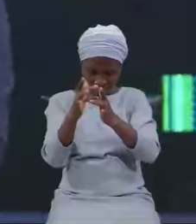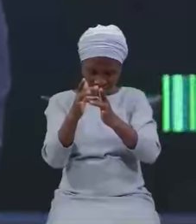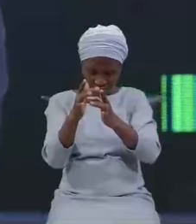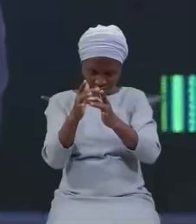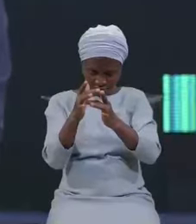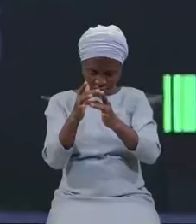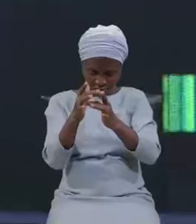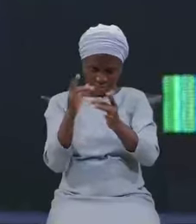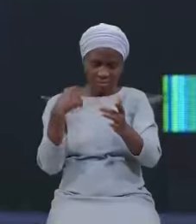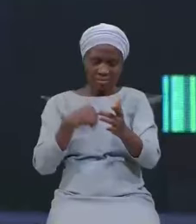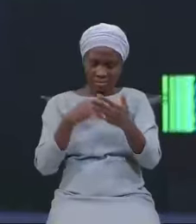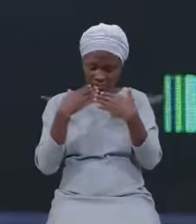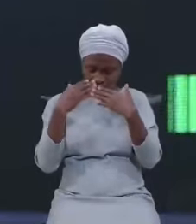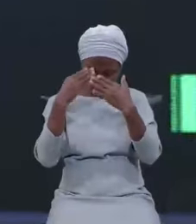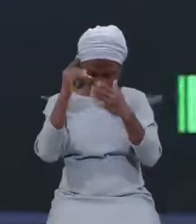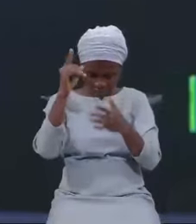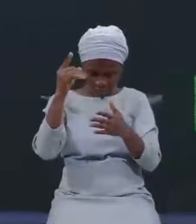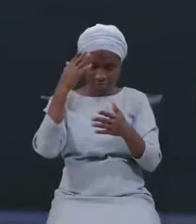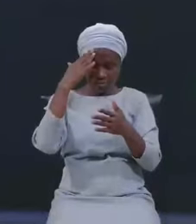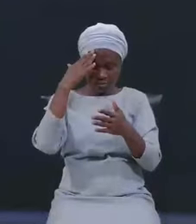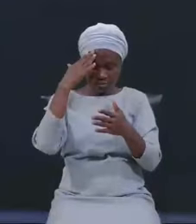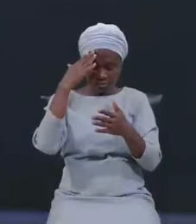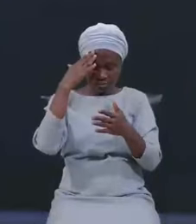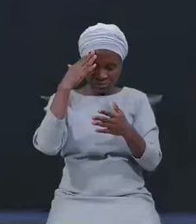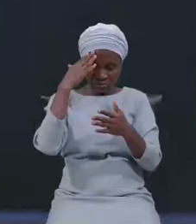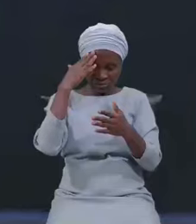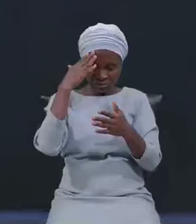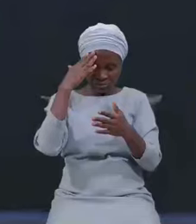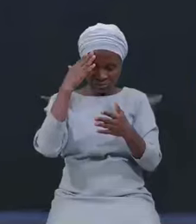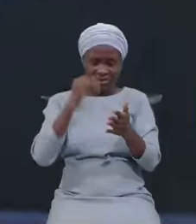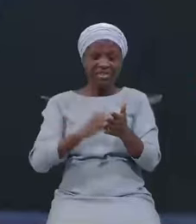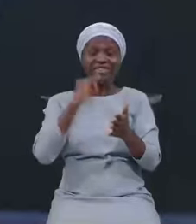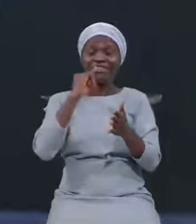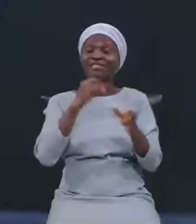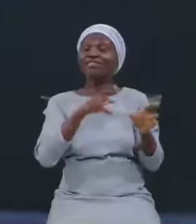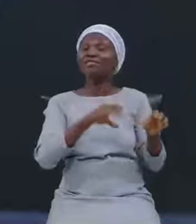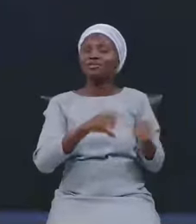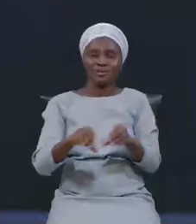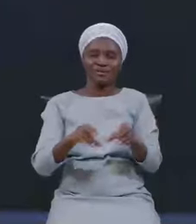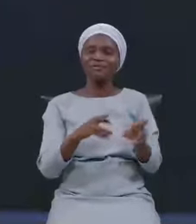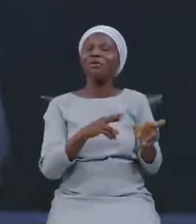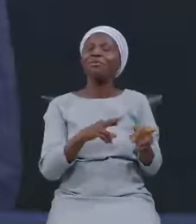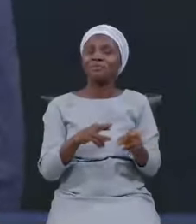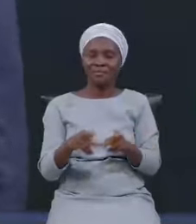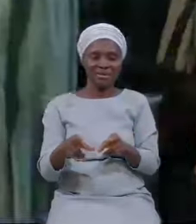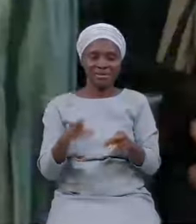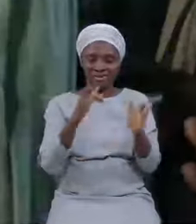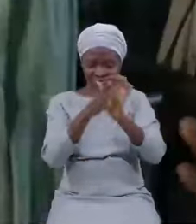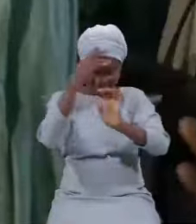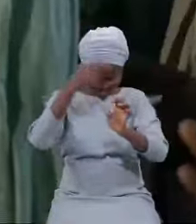Nous savons que c'est déjà fait. Au nom de Jésus,